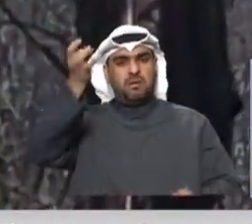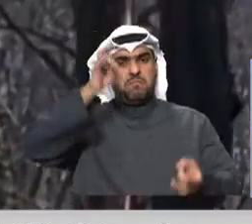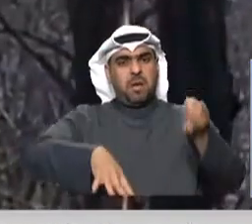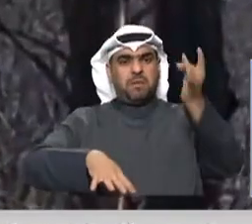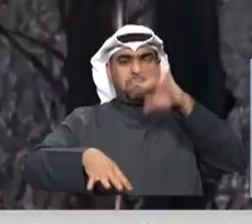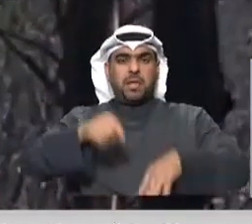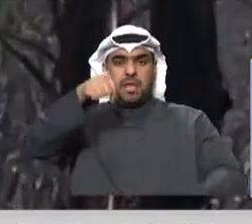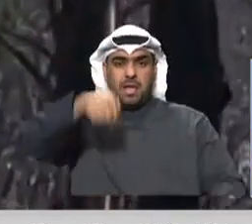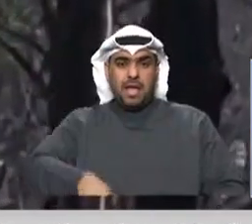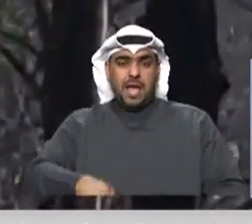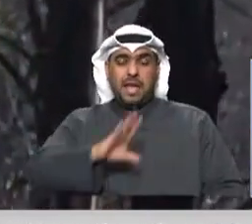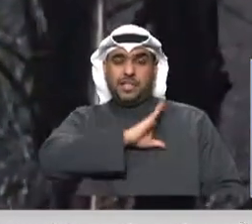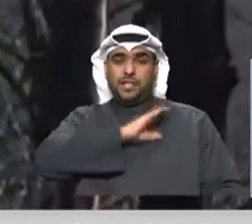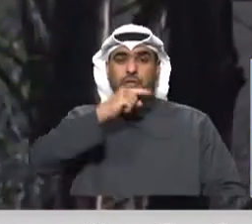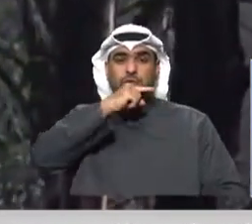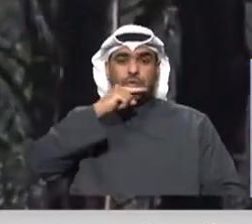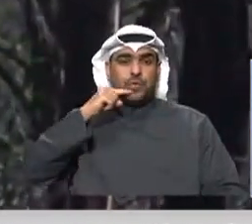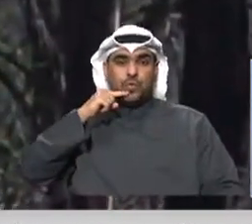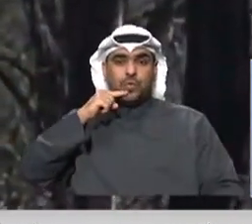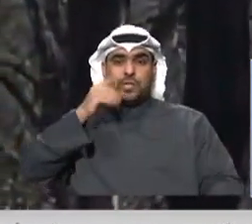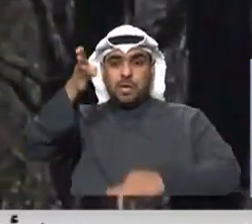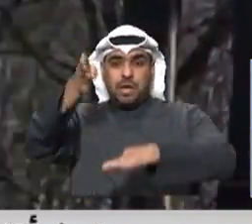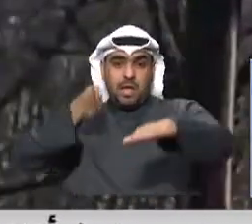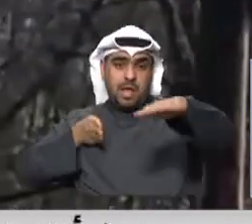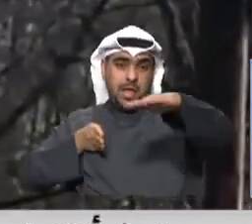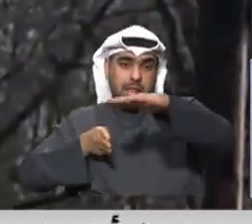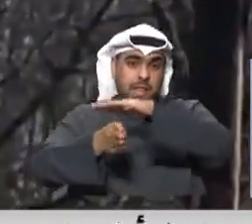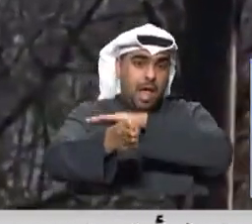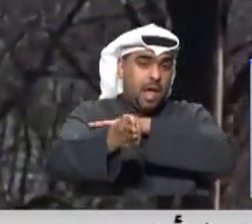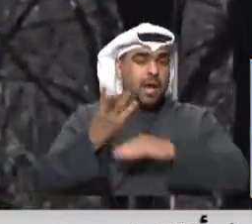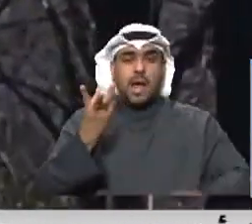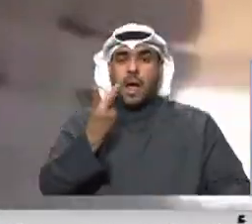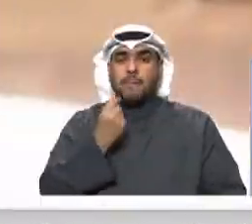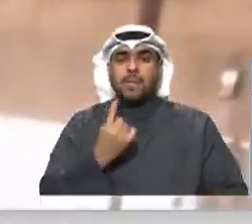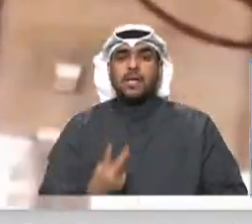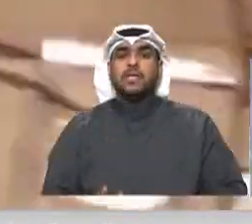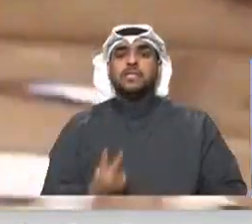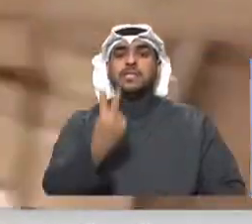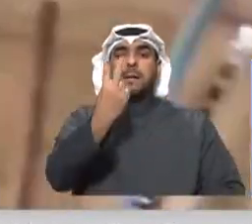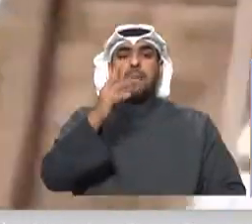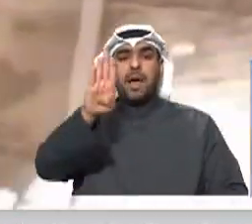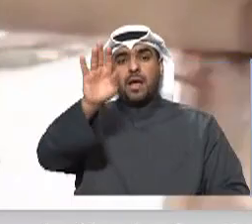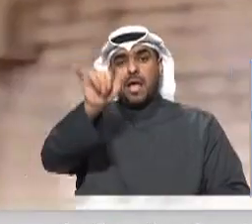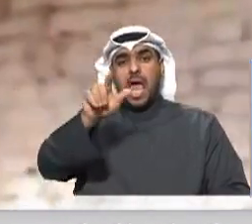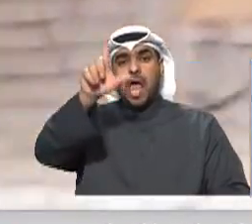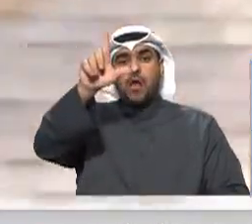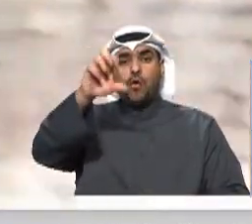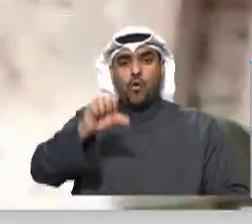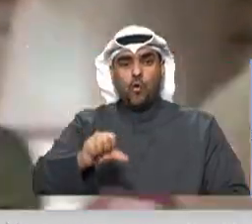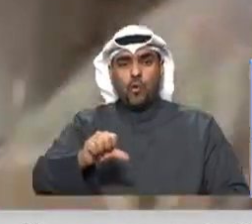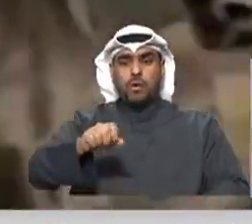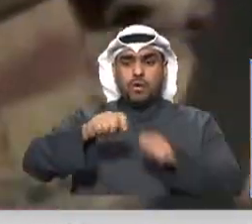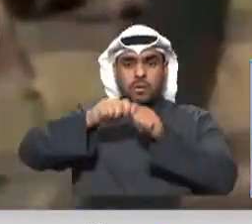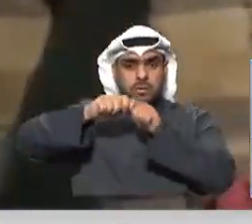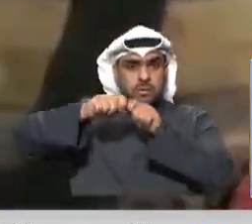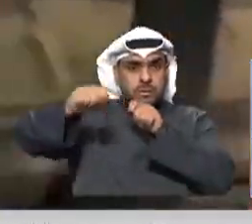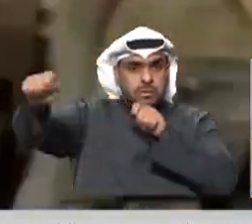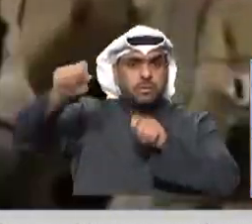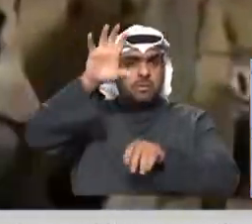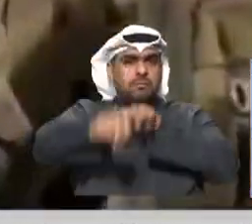كيلومترات في عمق الاراضي الخاضعه لسيطره القوات الاوكرانيه وسيطر على بلده مهمه